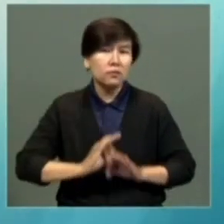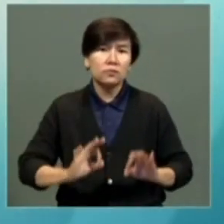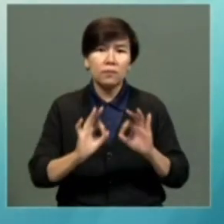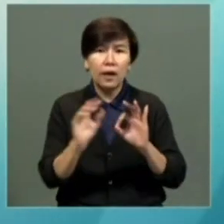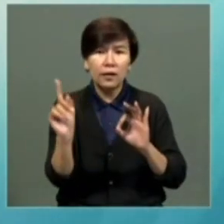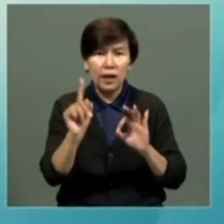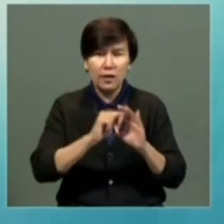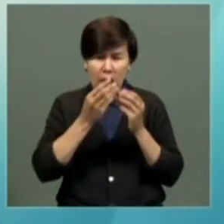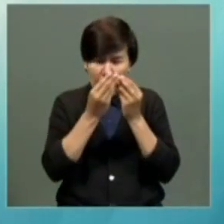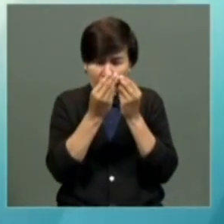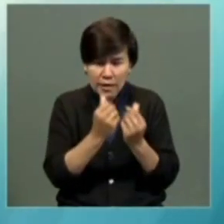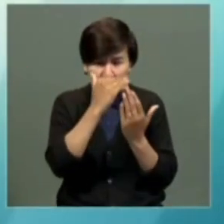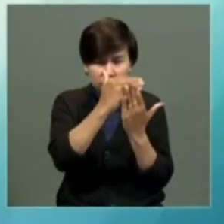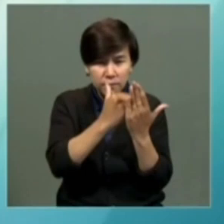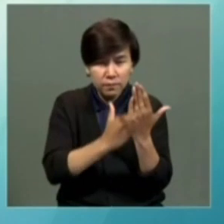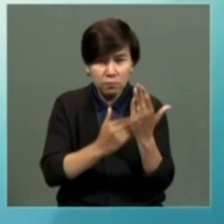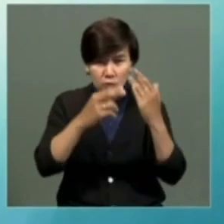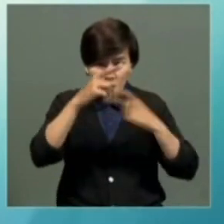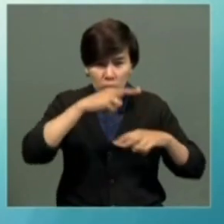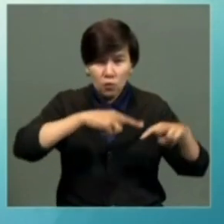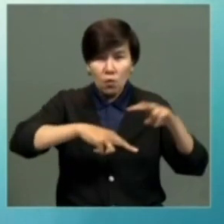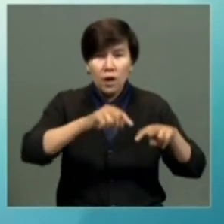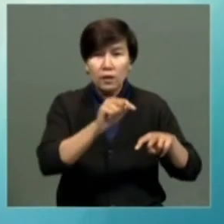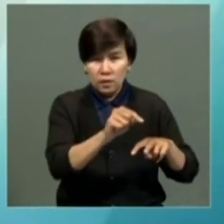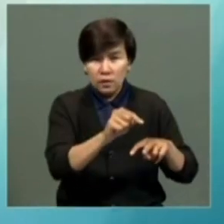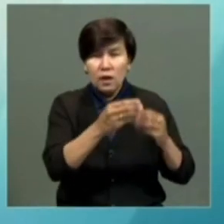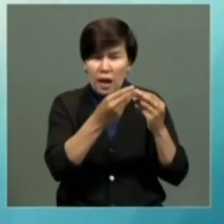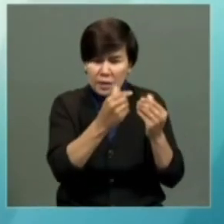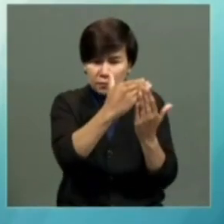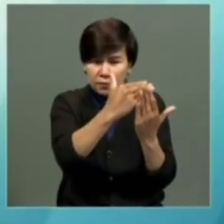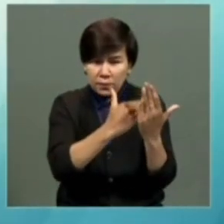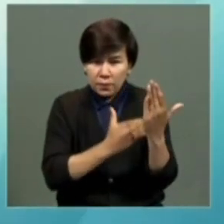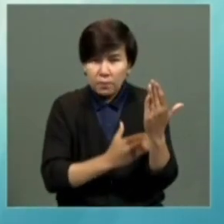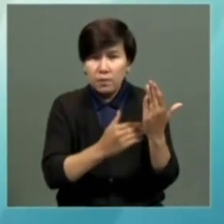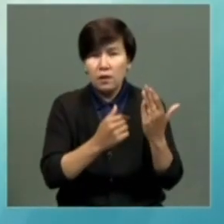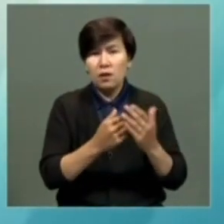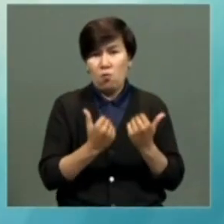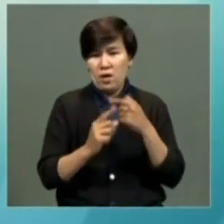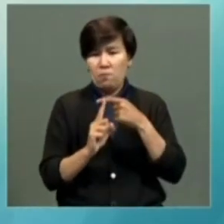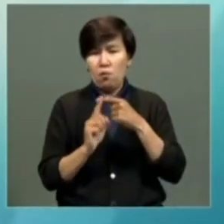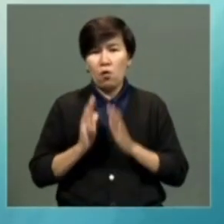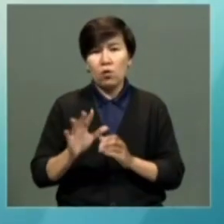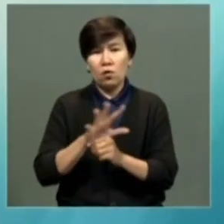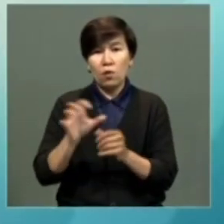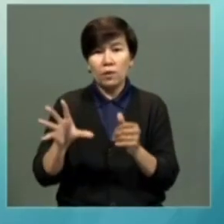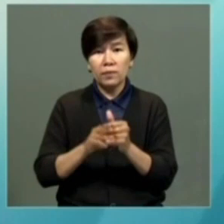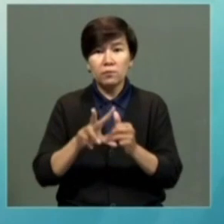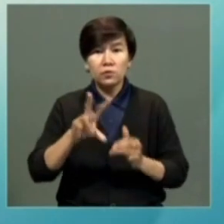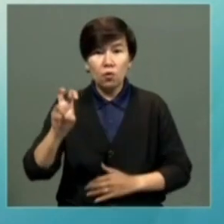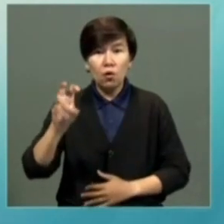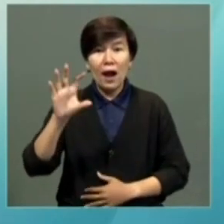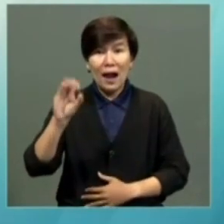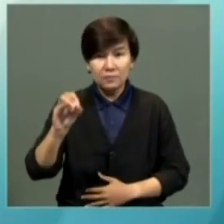ยวในรายละเอียดทั้งหมด100เท่าไหร่นะฮะวันนี้250เนี่ยรายละเอียดที่จะเป็นแบบชัดๆแล้